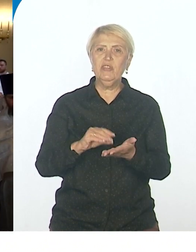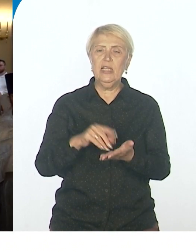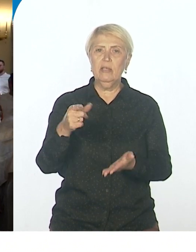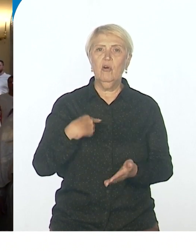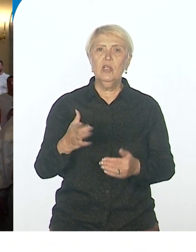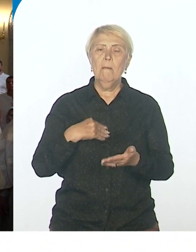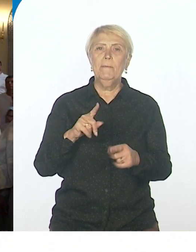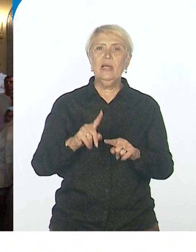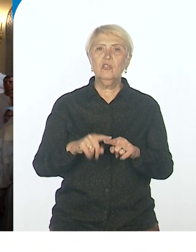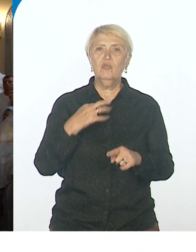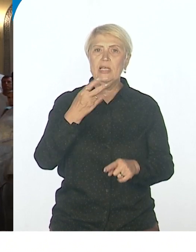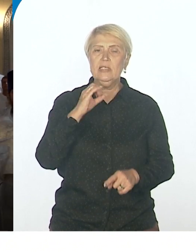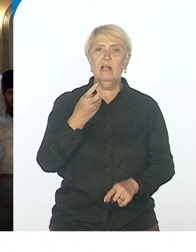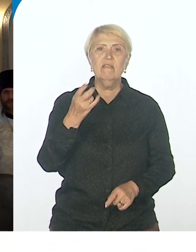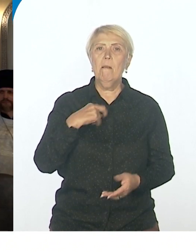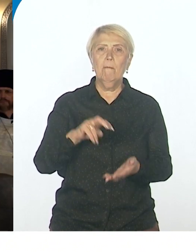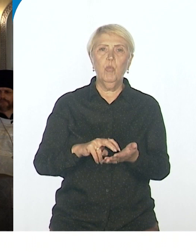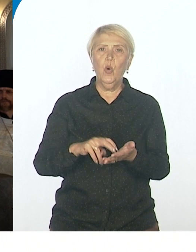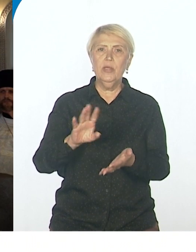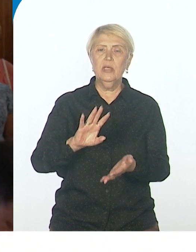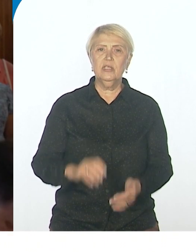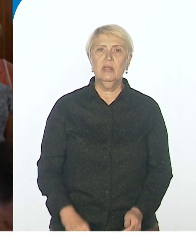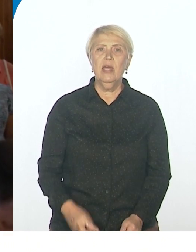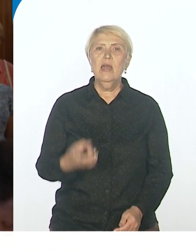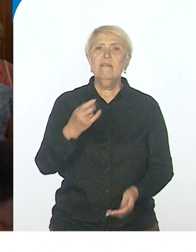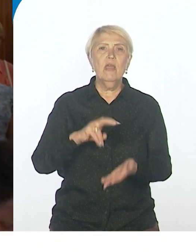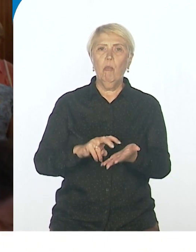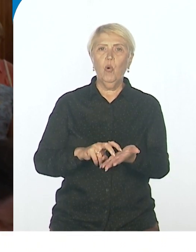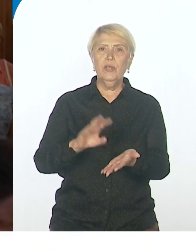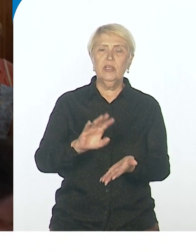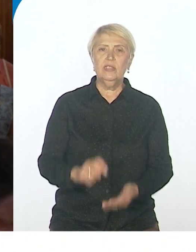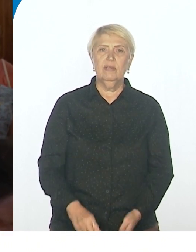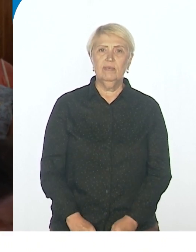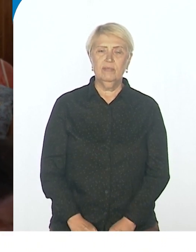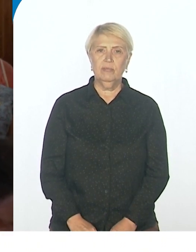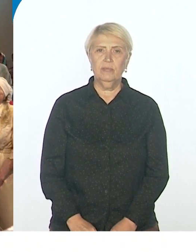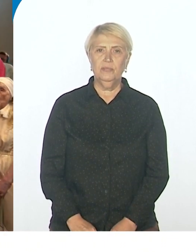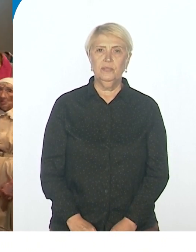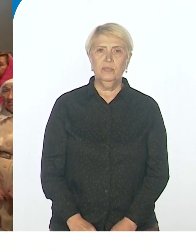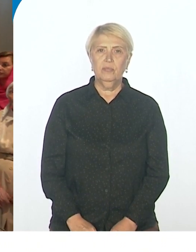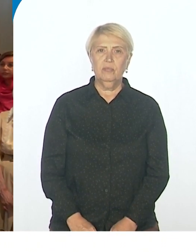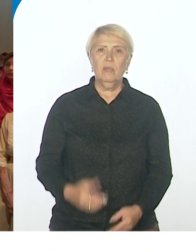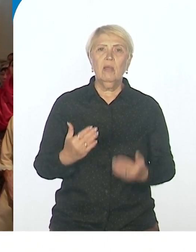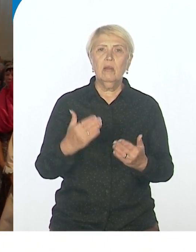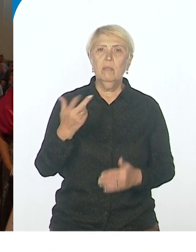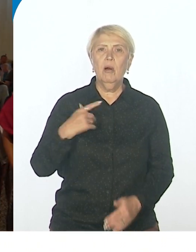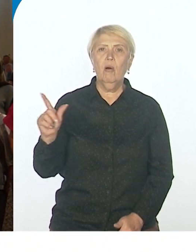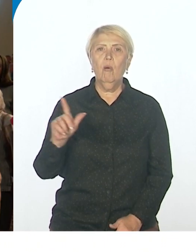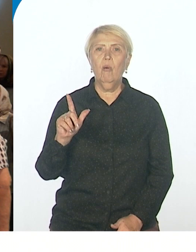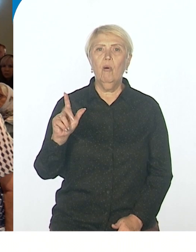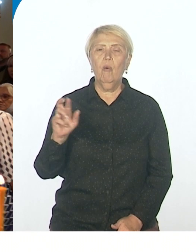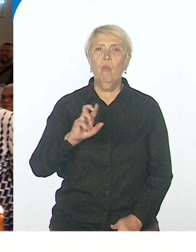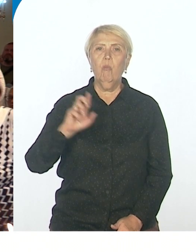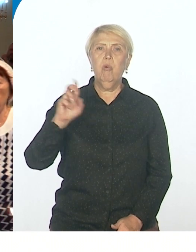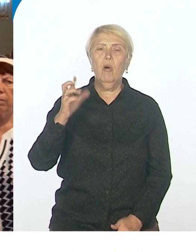сказал: «Не бойтесь, не бойтесь». Ибо Бог,